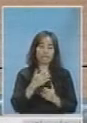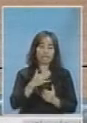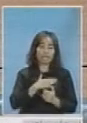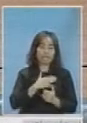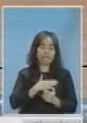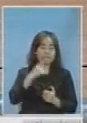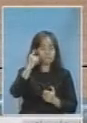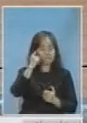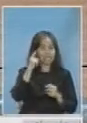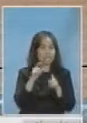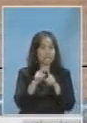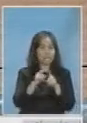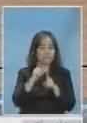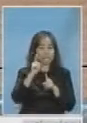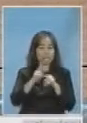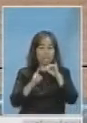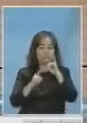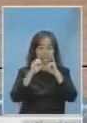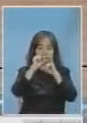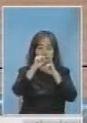ชัดเช่นกันว่า